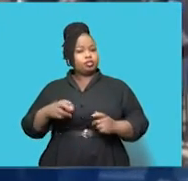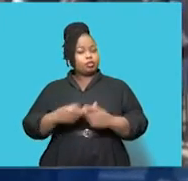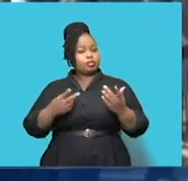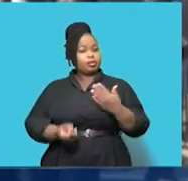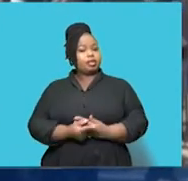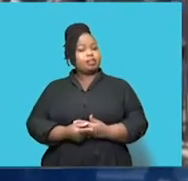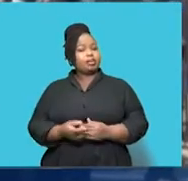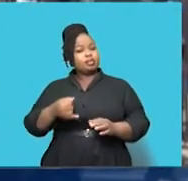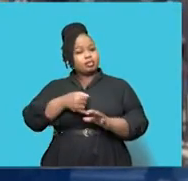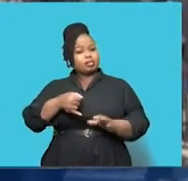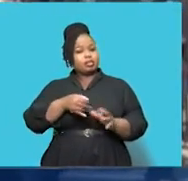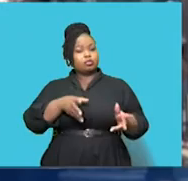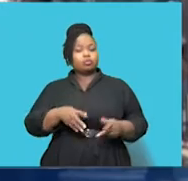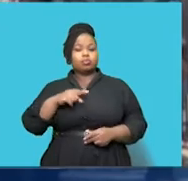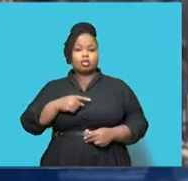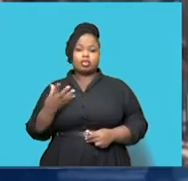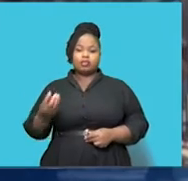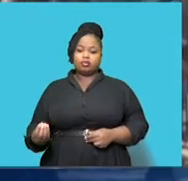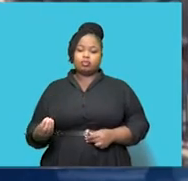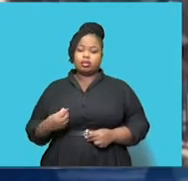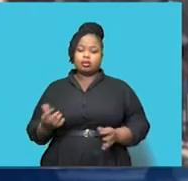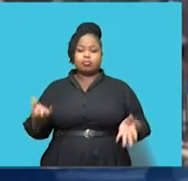eyenzakele lapha ngaphakathi. Kunomntwana otholakale